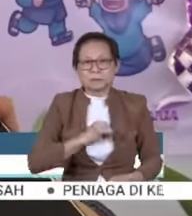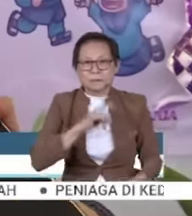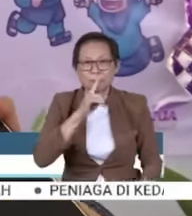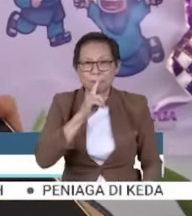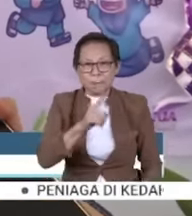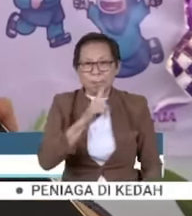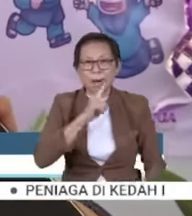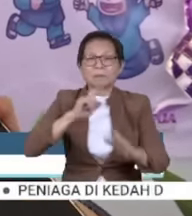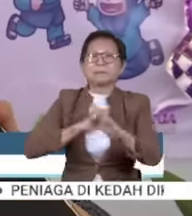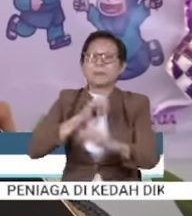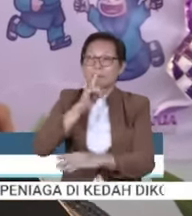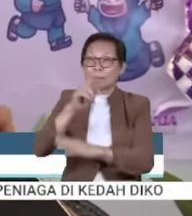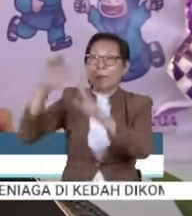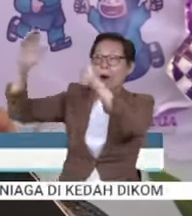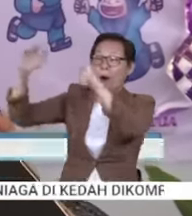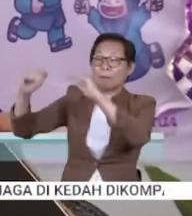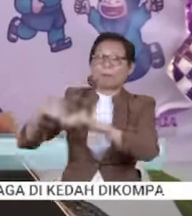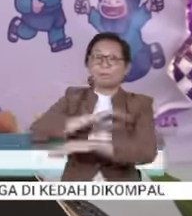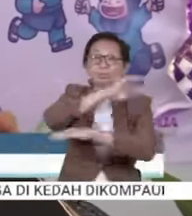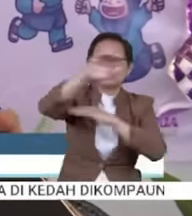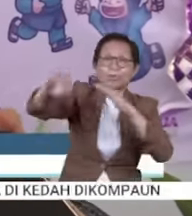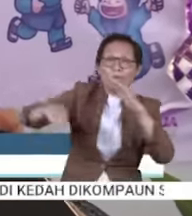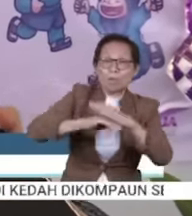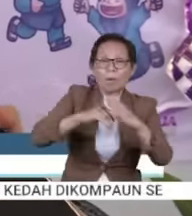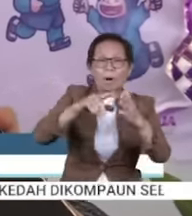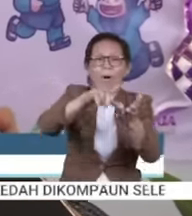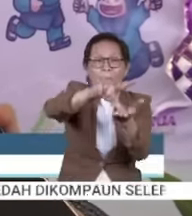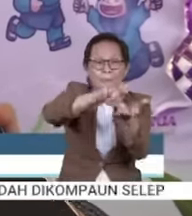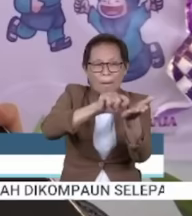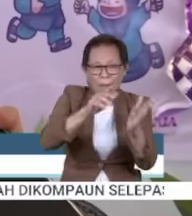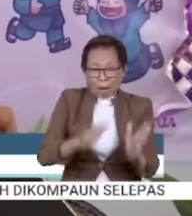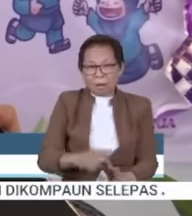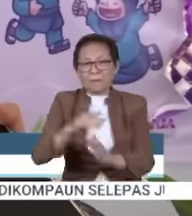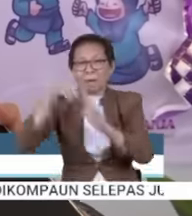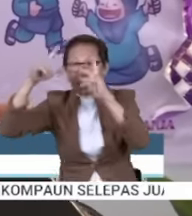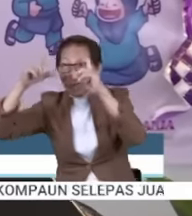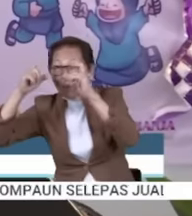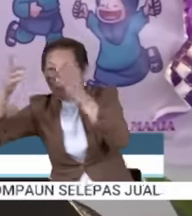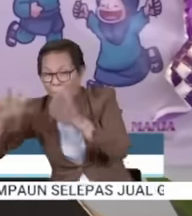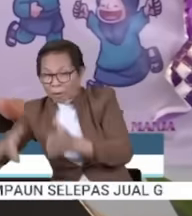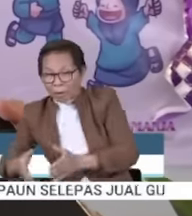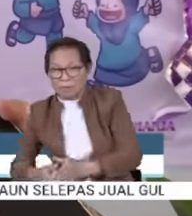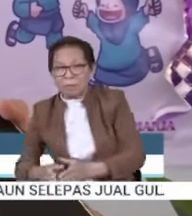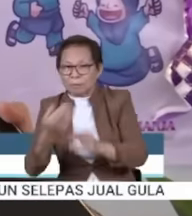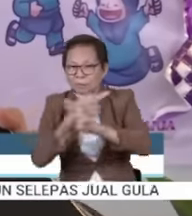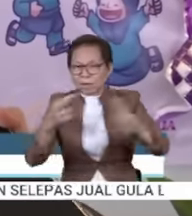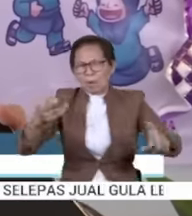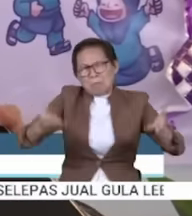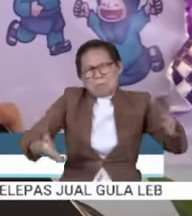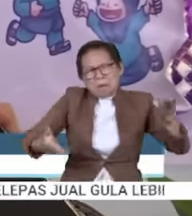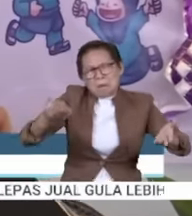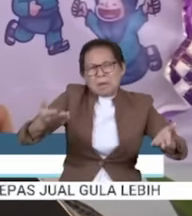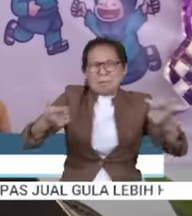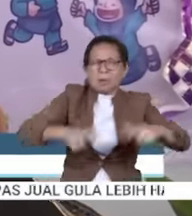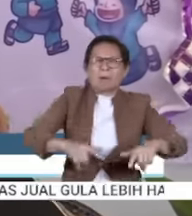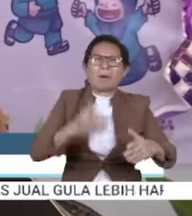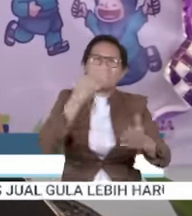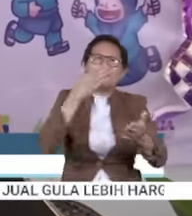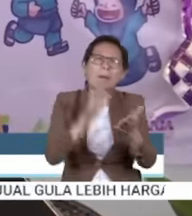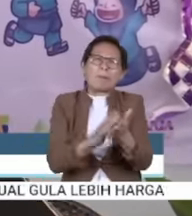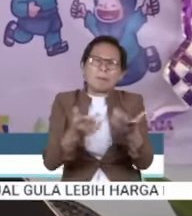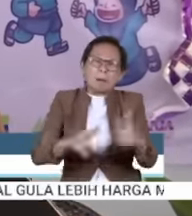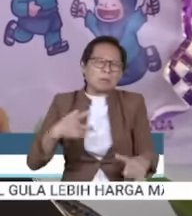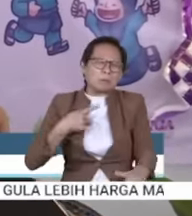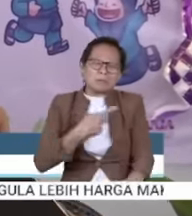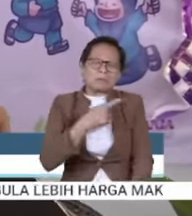eh untuk mengharapkan agar ke semua pengamalan media nih bersedia dengan sebaran kemungkinannya kita tak tahu kan Malang tidak berbau ketika kita